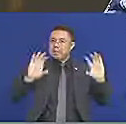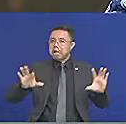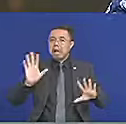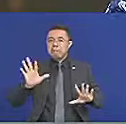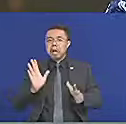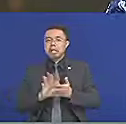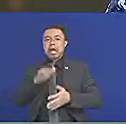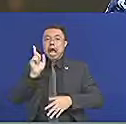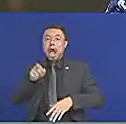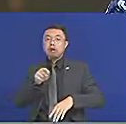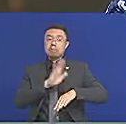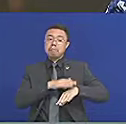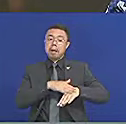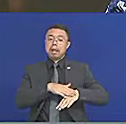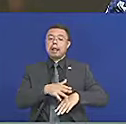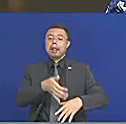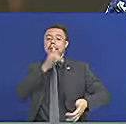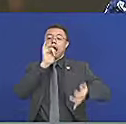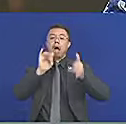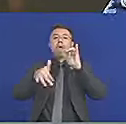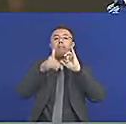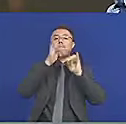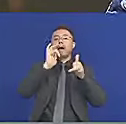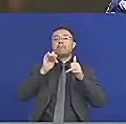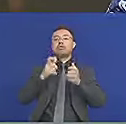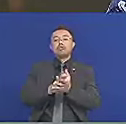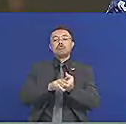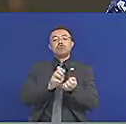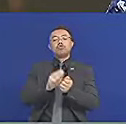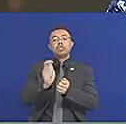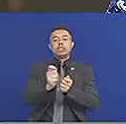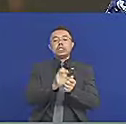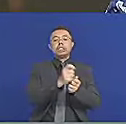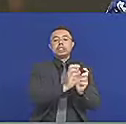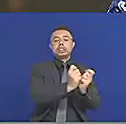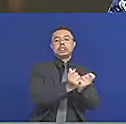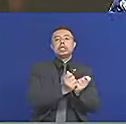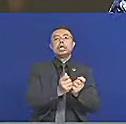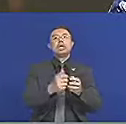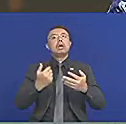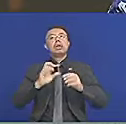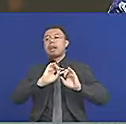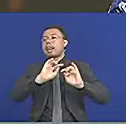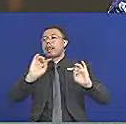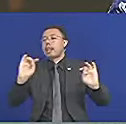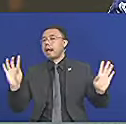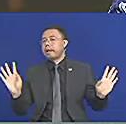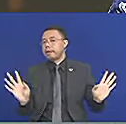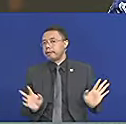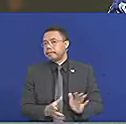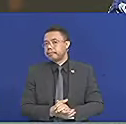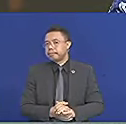yang mesti mabok, judi, aduh, dan lain sebagainya.